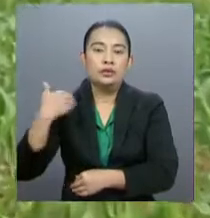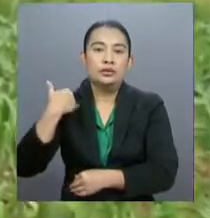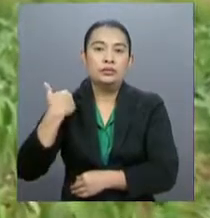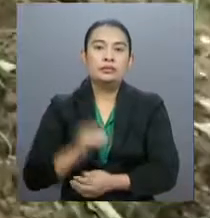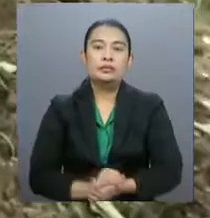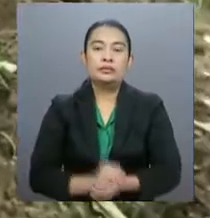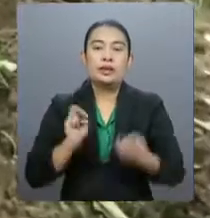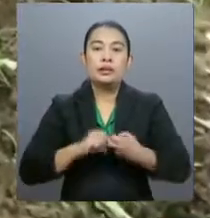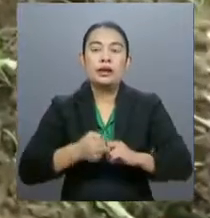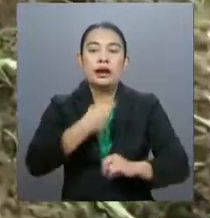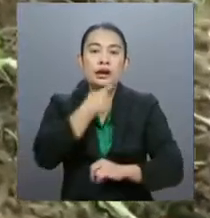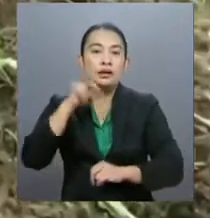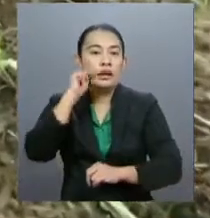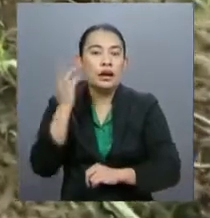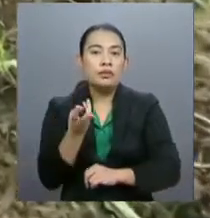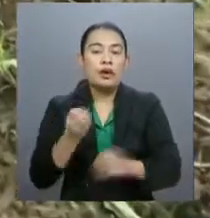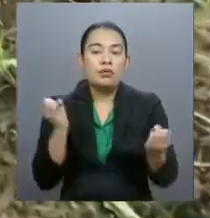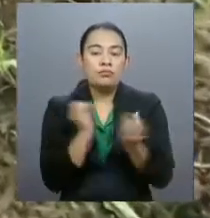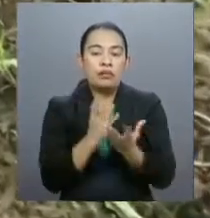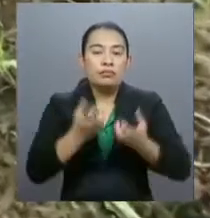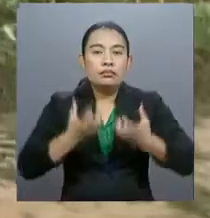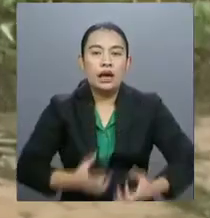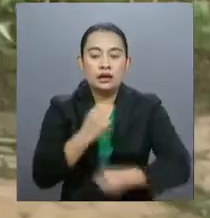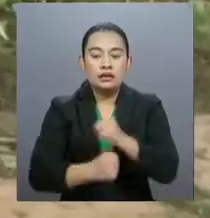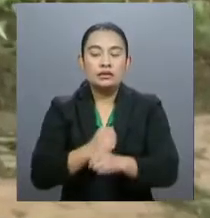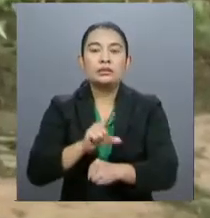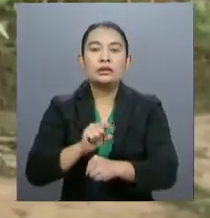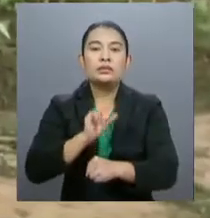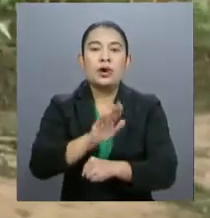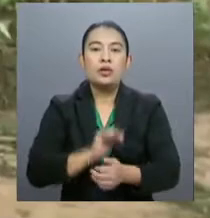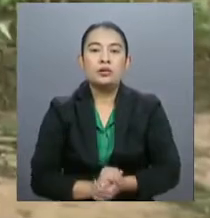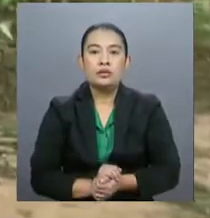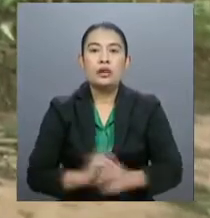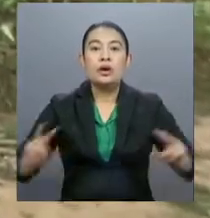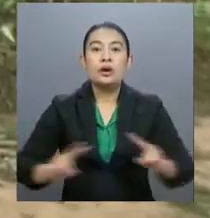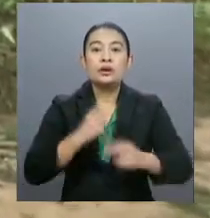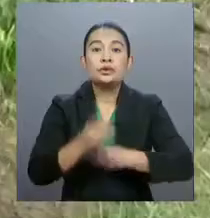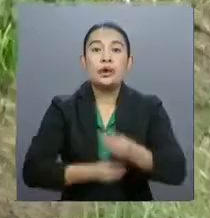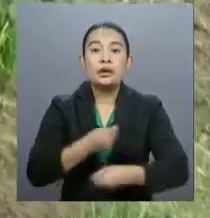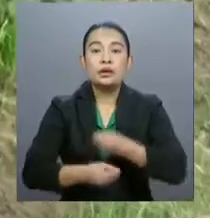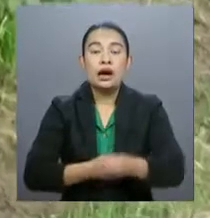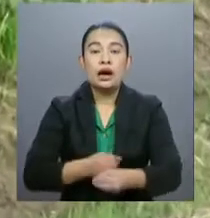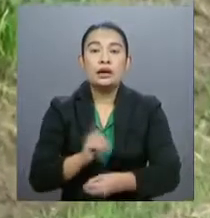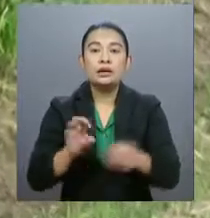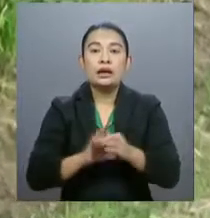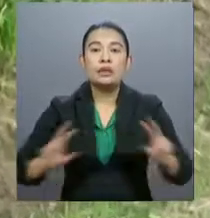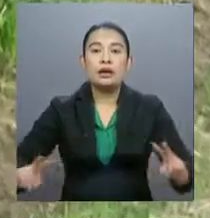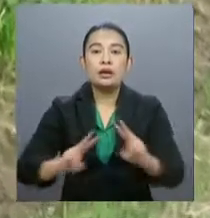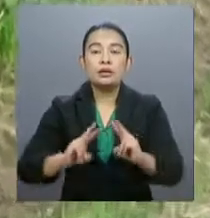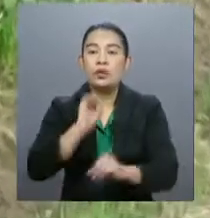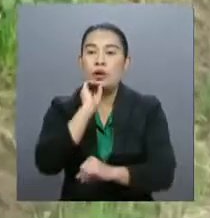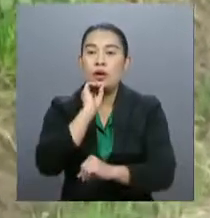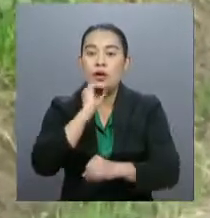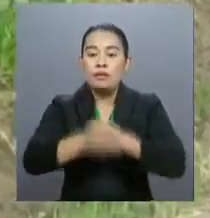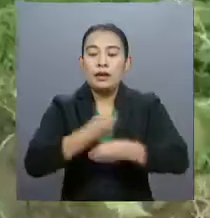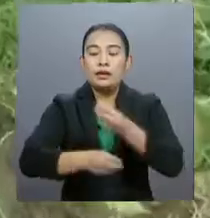ปัญหาภัยแล้งที่อาจรุนแรงที่สุดในรอบ20ปีทำให้ผู้ตรวจราชการกระทรวงพาณิชย์กล่าวว่ากระทรวงพาณิชย์ได้ร่วมมือกับก